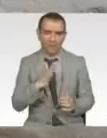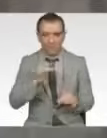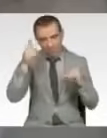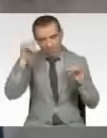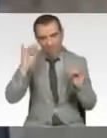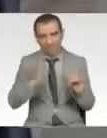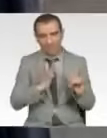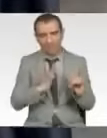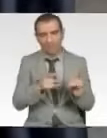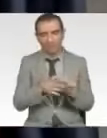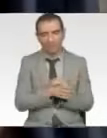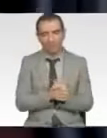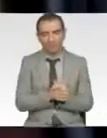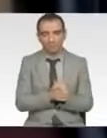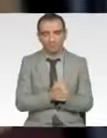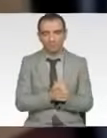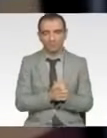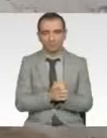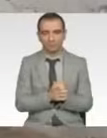Var.